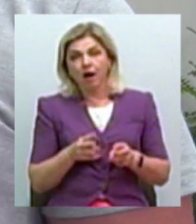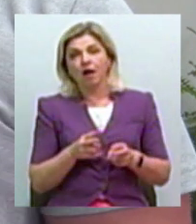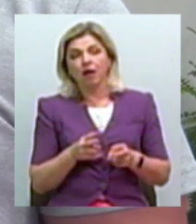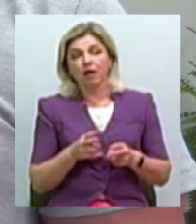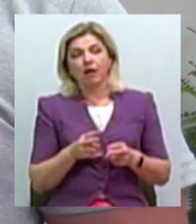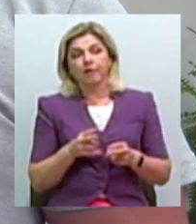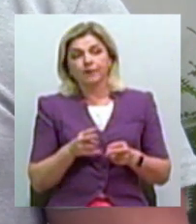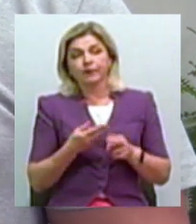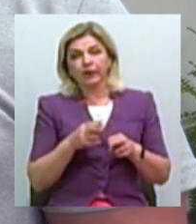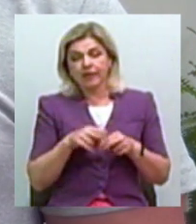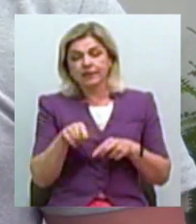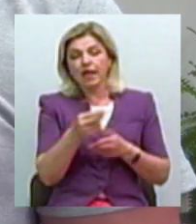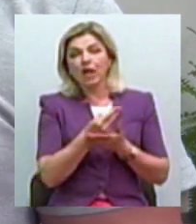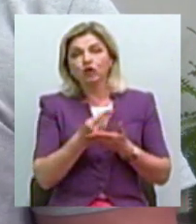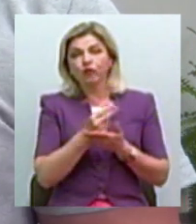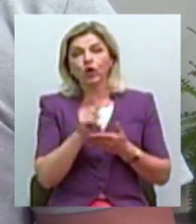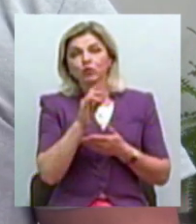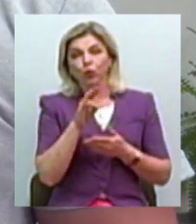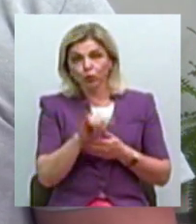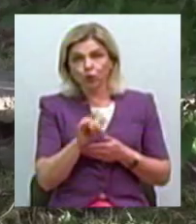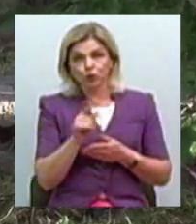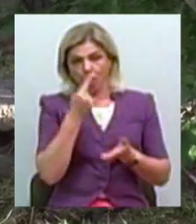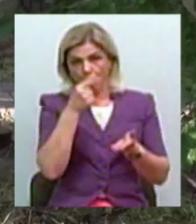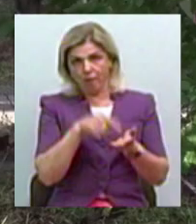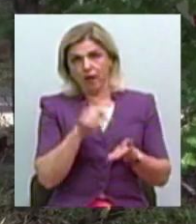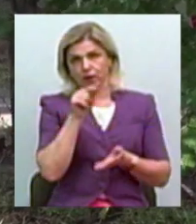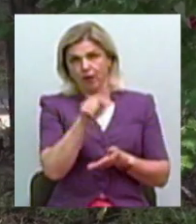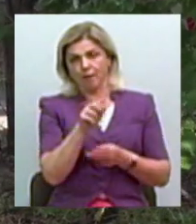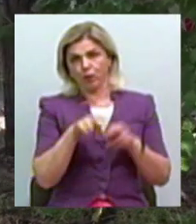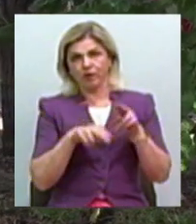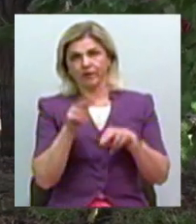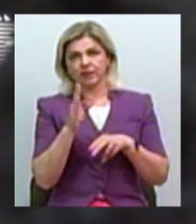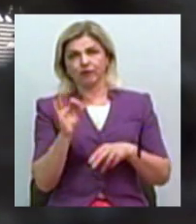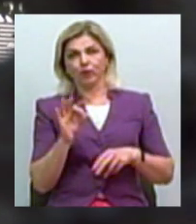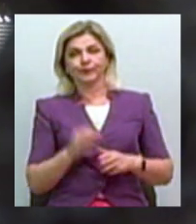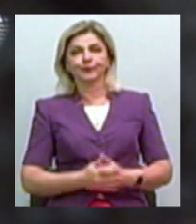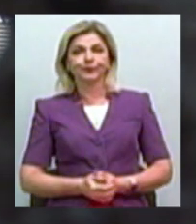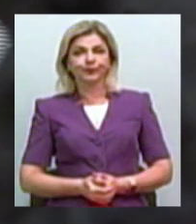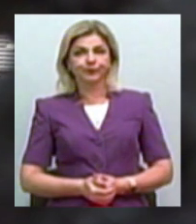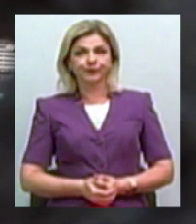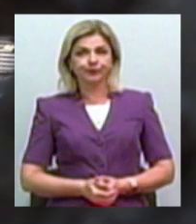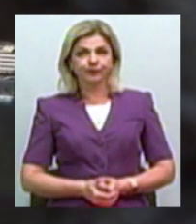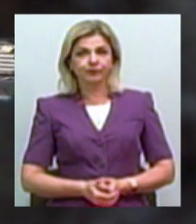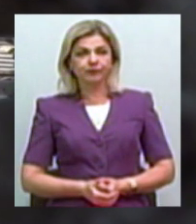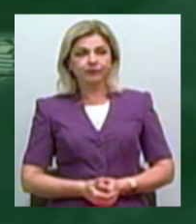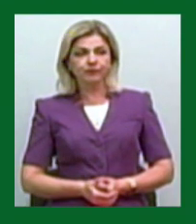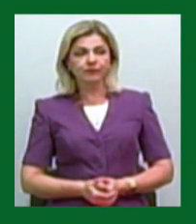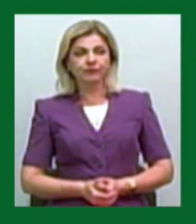вимальовували рекреаційну зону, що туди попало будівництво. Катерина Балєєва, Ігор Чорний. Новини ЮА Миколаїв.